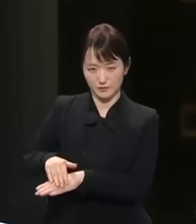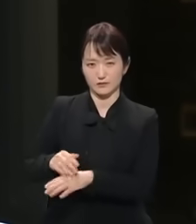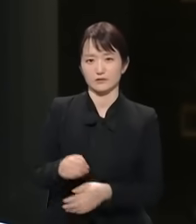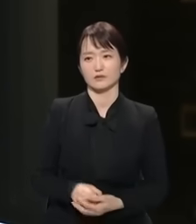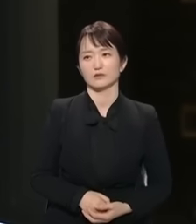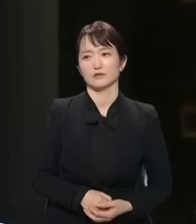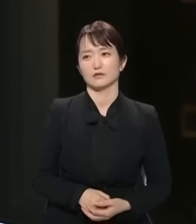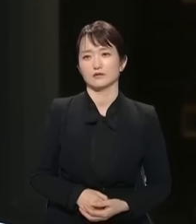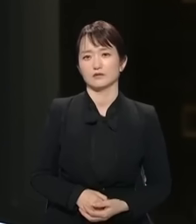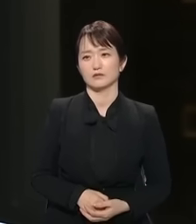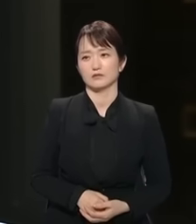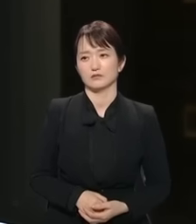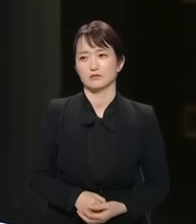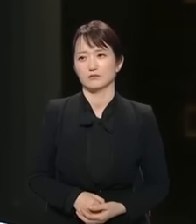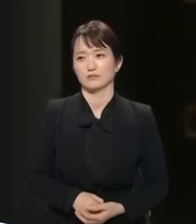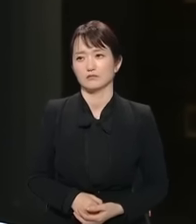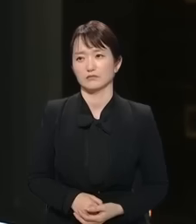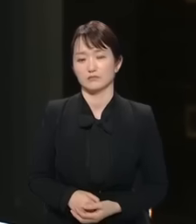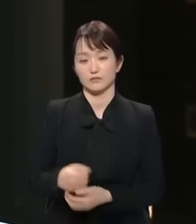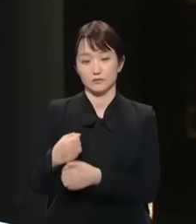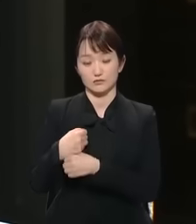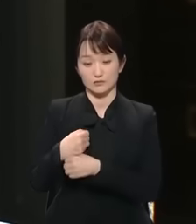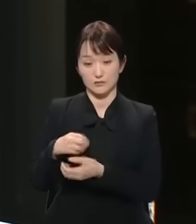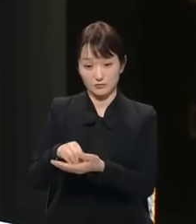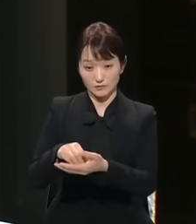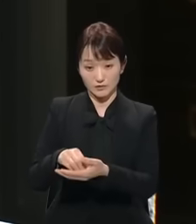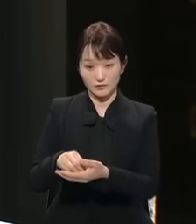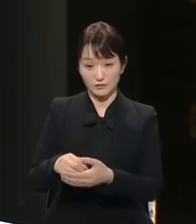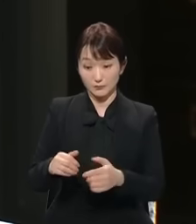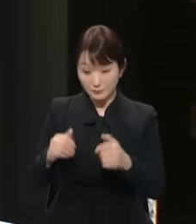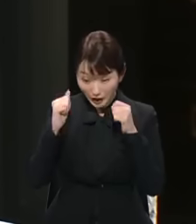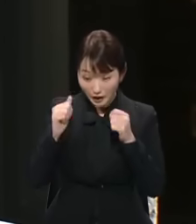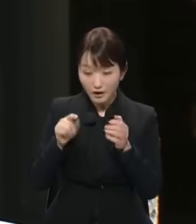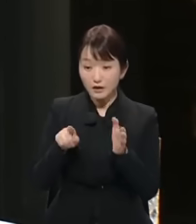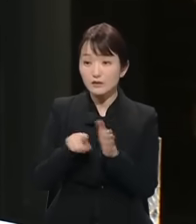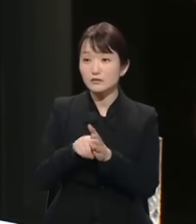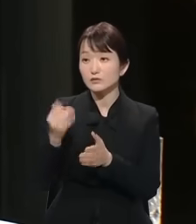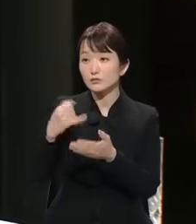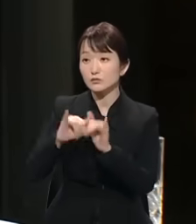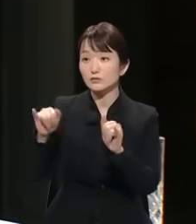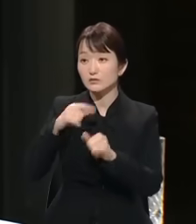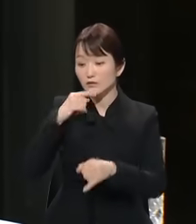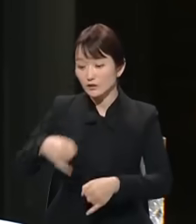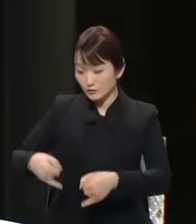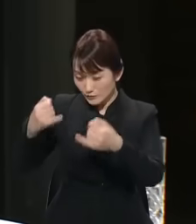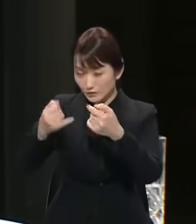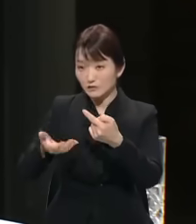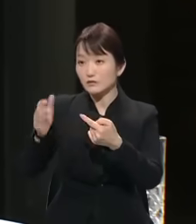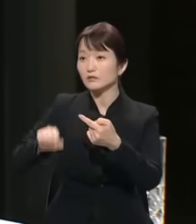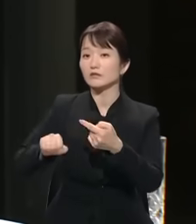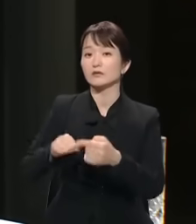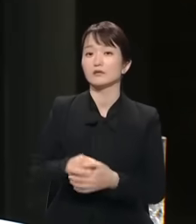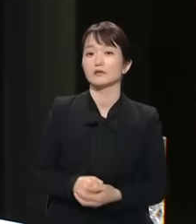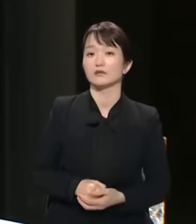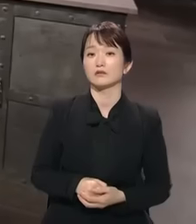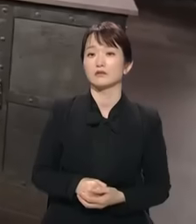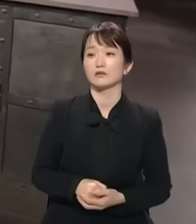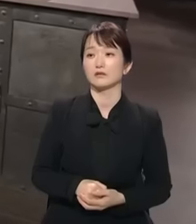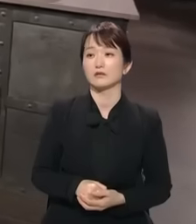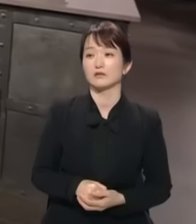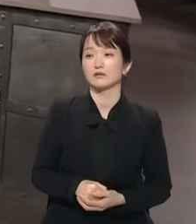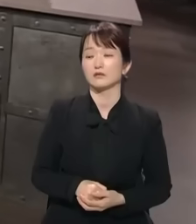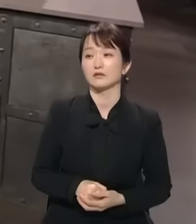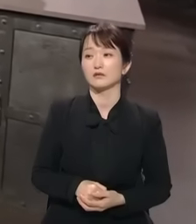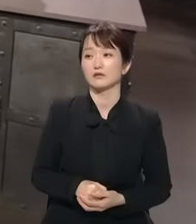네. 그러니까 딱 군대하고 제대하고 나와보니까 세상에 신용불량자야. 빚이 1억이야 막. 실제 같으면 한 명이 한정